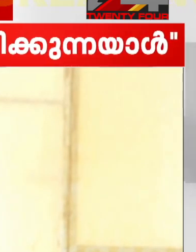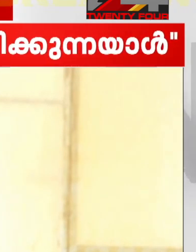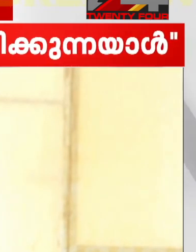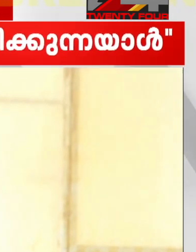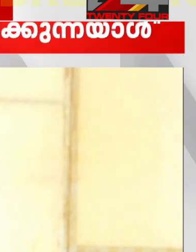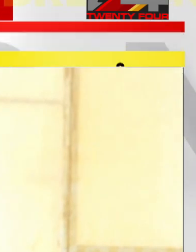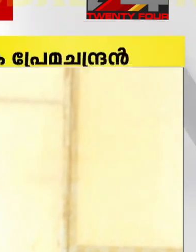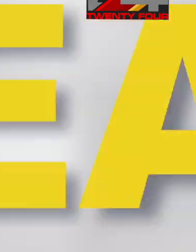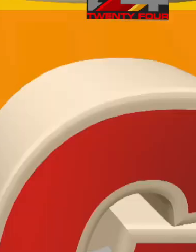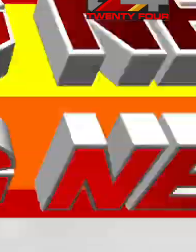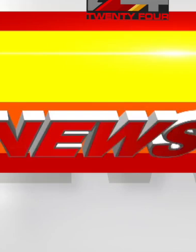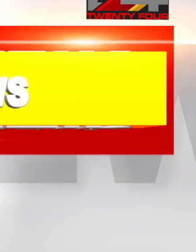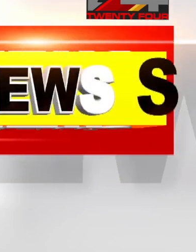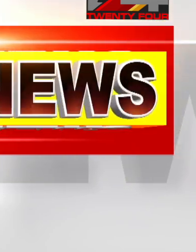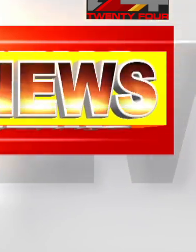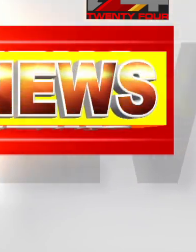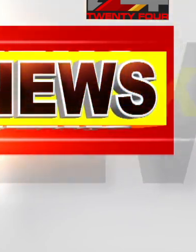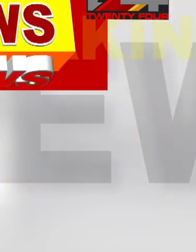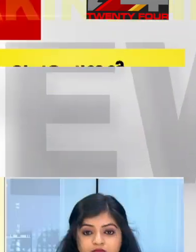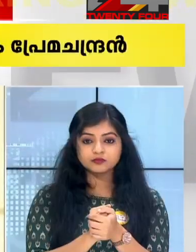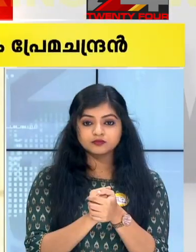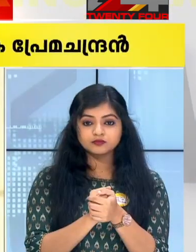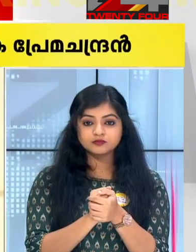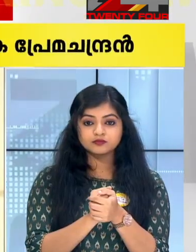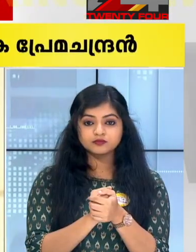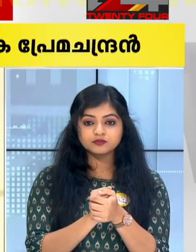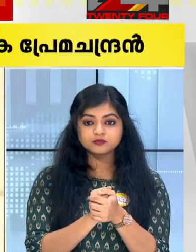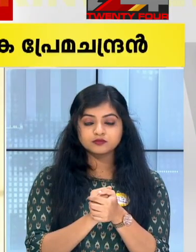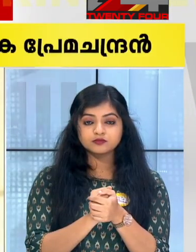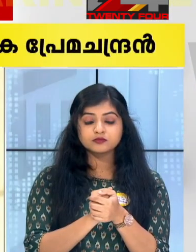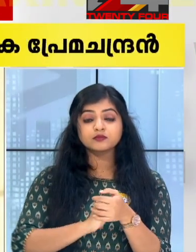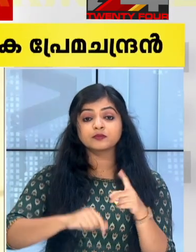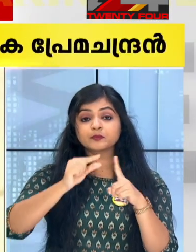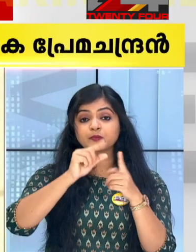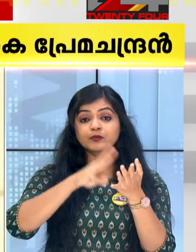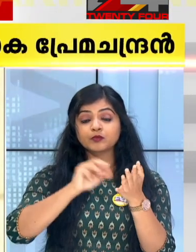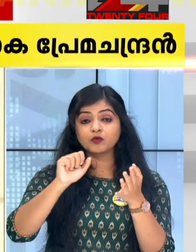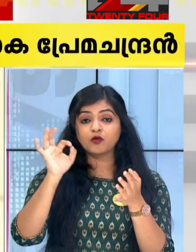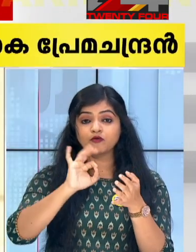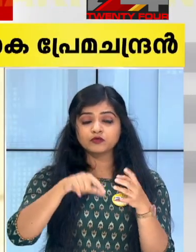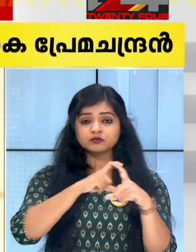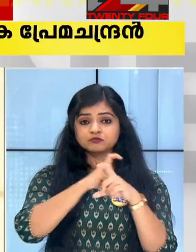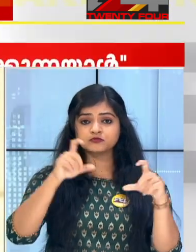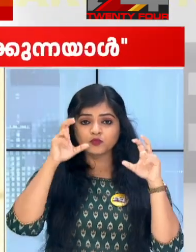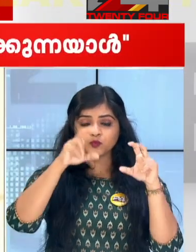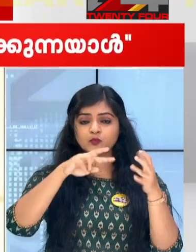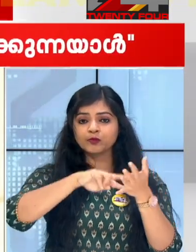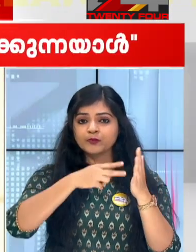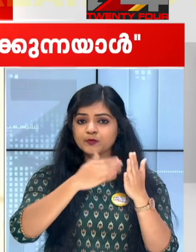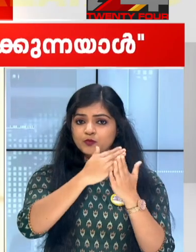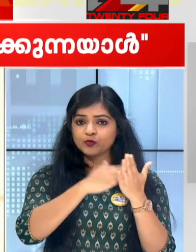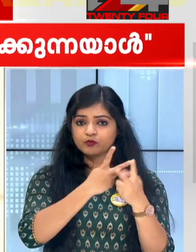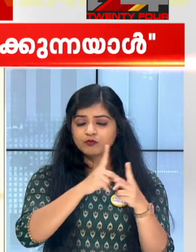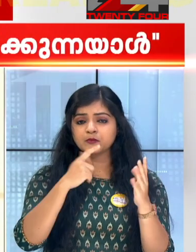ഓഫീസ് കൃത്യമായി മോണിറ്റർ ചെയ്യുന്നുണ്ട്, കൃത്യമായി അത് റിവ്യൂ ചെയ്യുന്നുണ്ട്. അപ്പൊ സ്വാഭാവികമായും ഈ